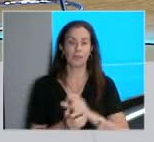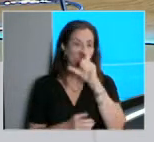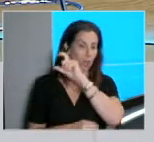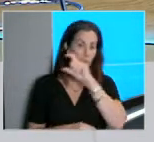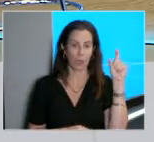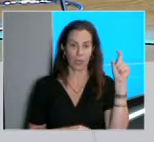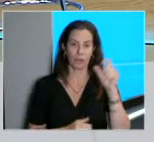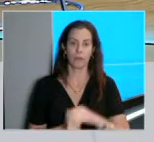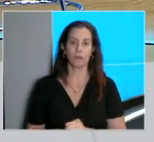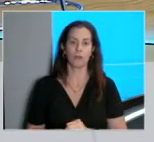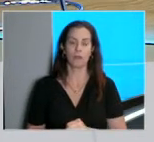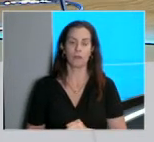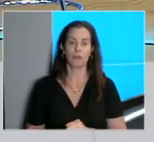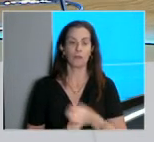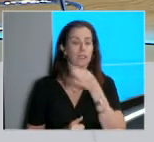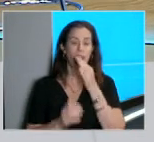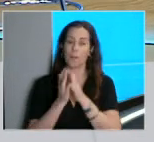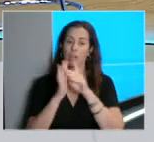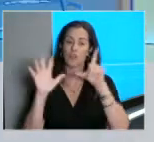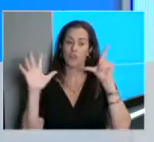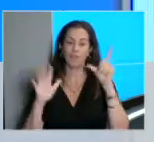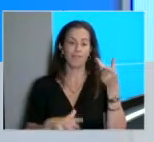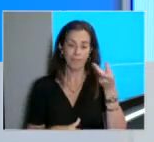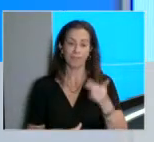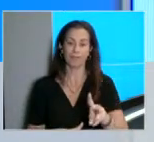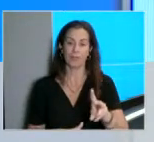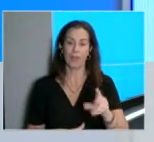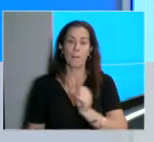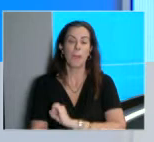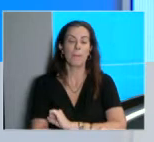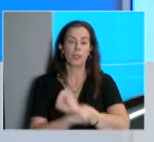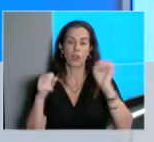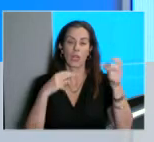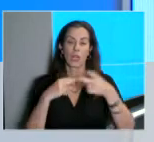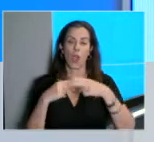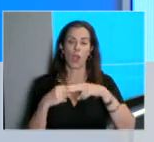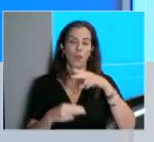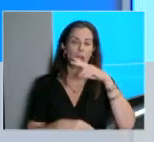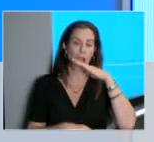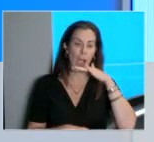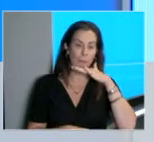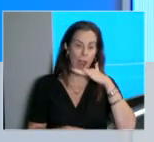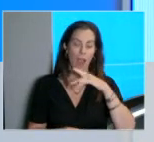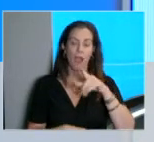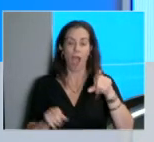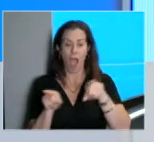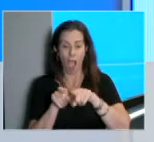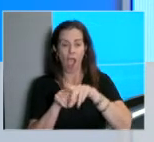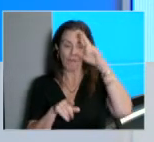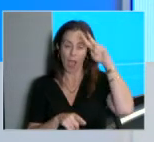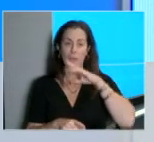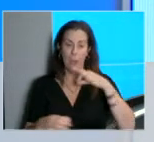הראשית, נערה בת 17 נרצחה בפיצוץ מטען חבלה ליד רמאללה, אחיה ואביה